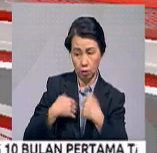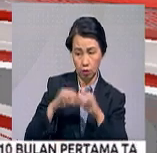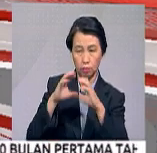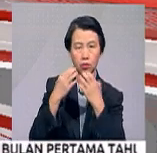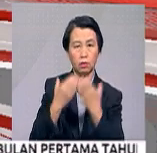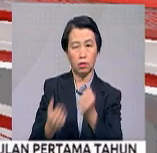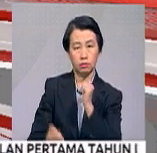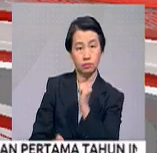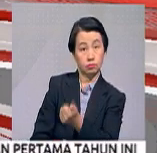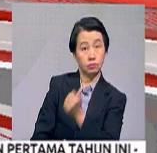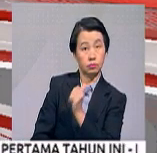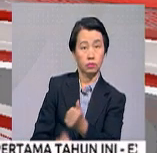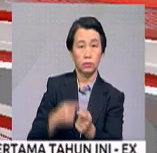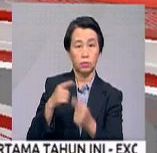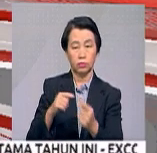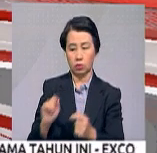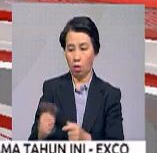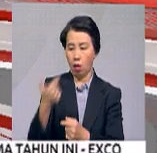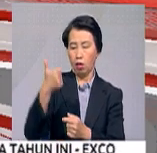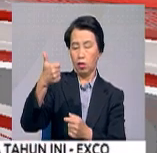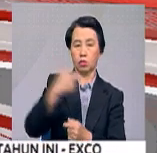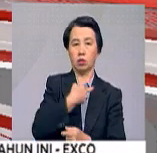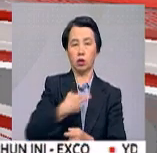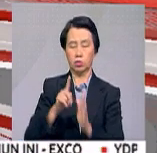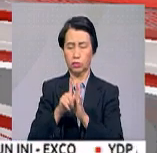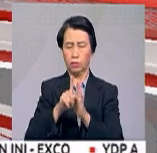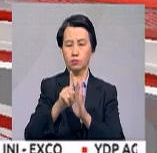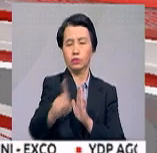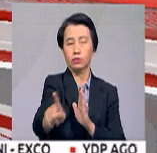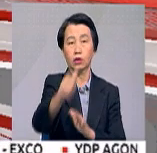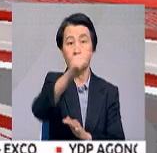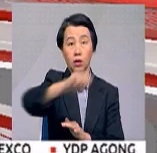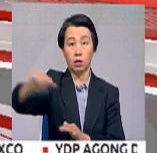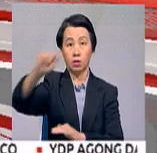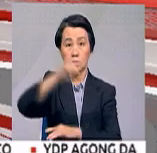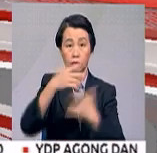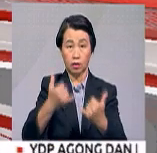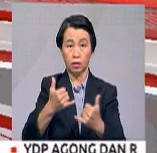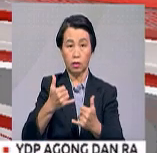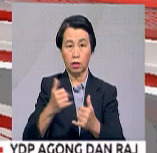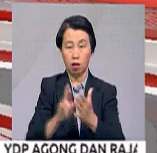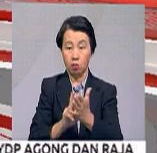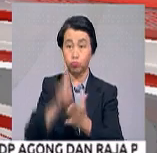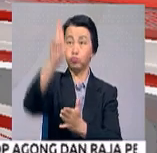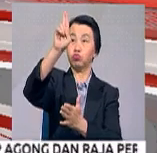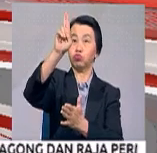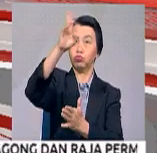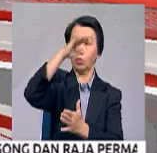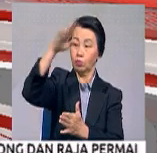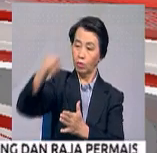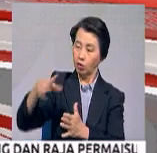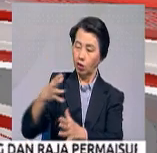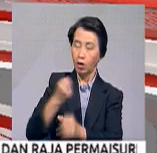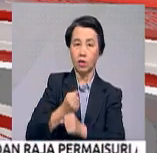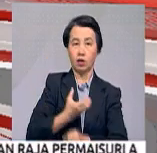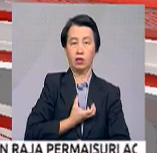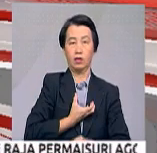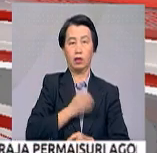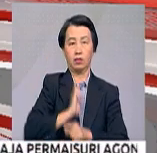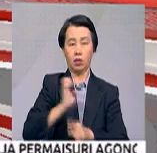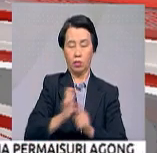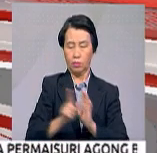kelas tersendiri apabila muncul sebagai Raja Pecut Asia hari ini. The Pocket Rocket Man itu meraih pingat emas acara